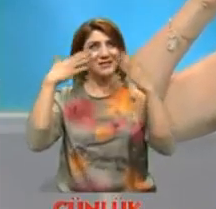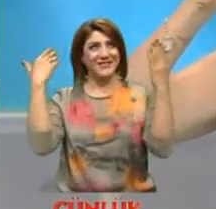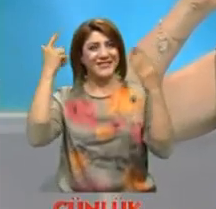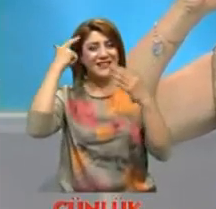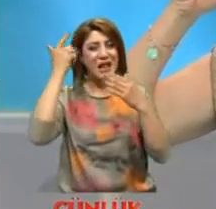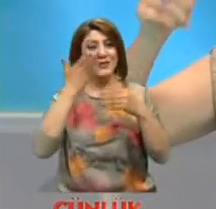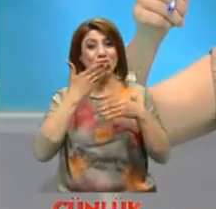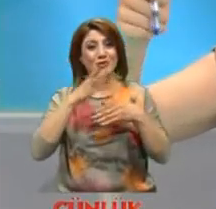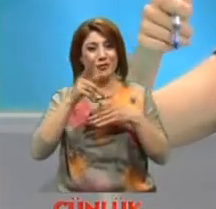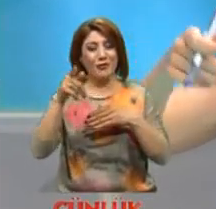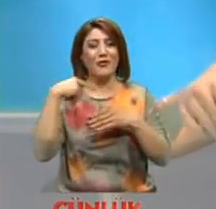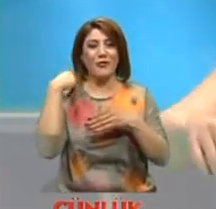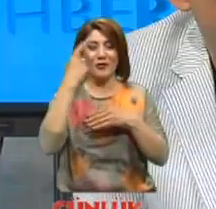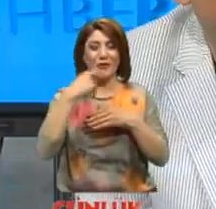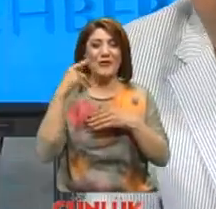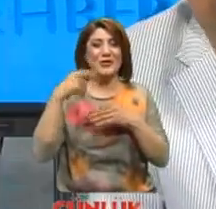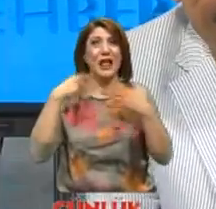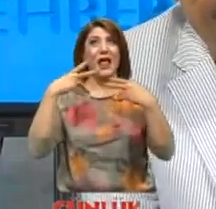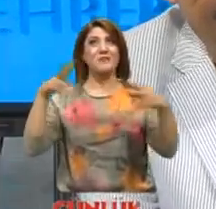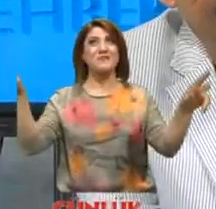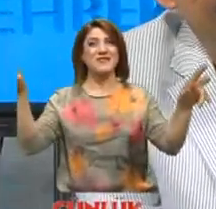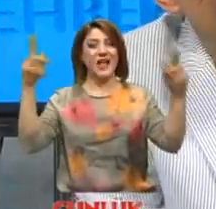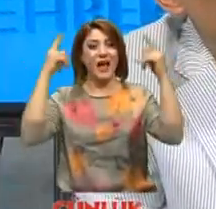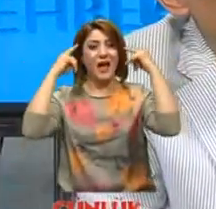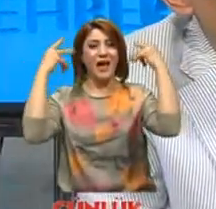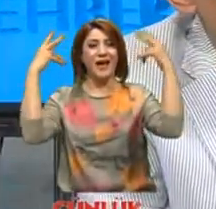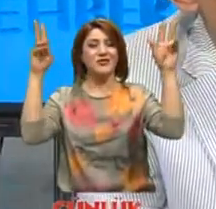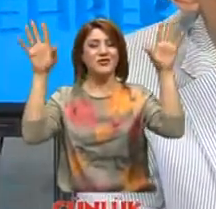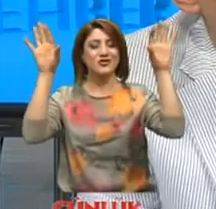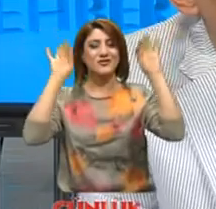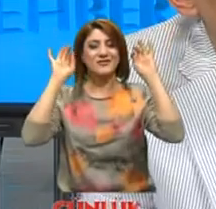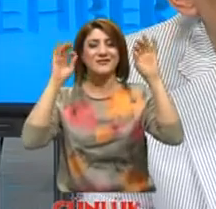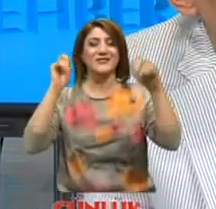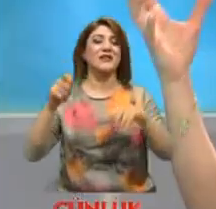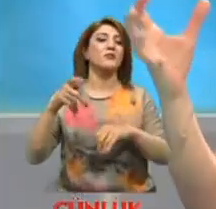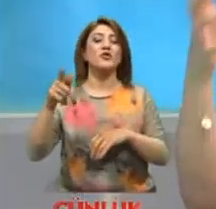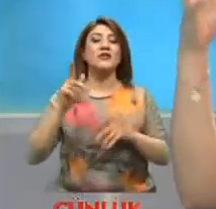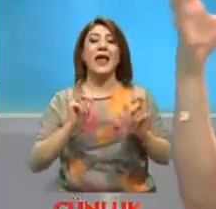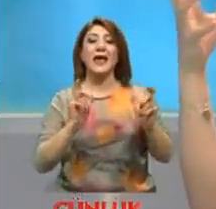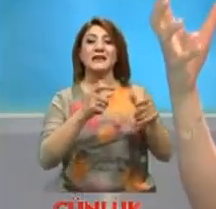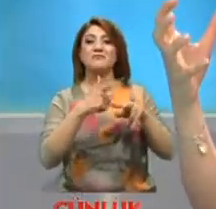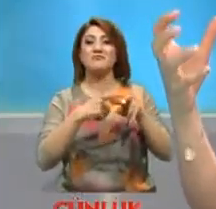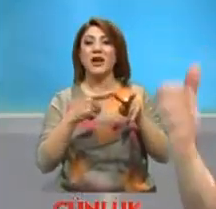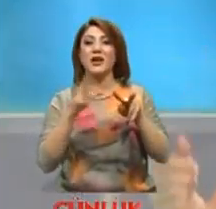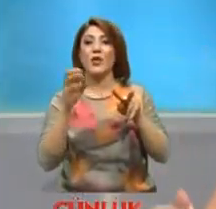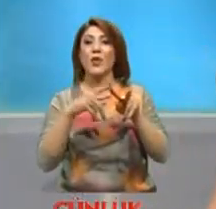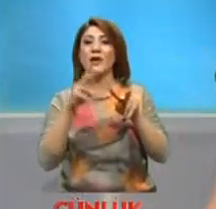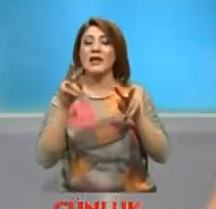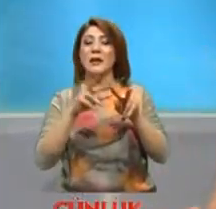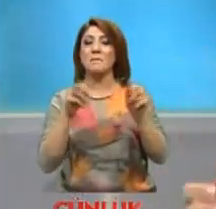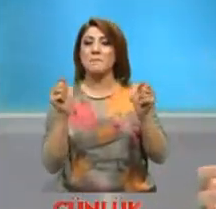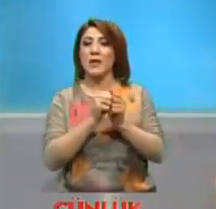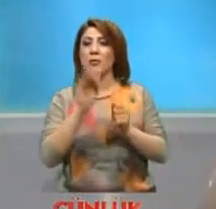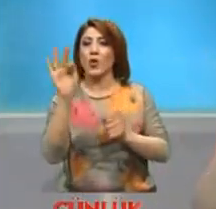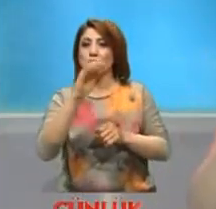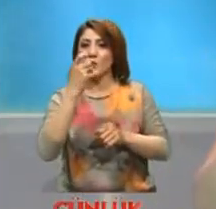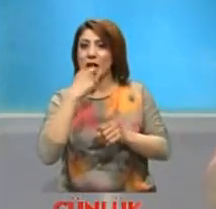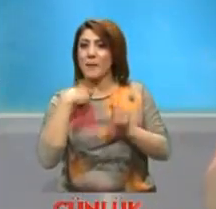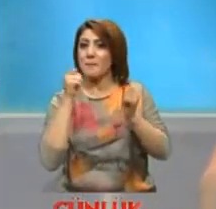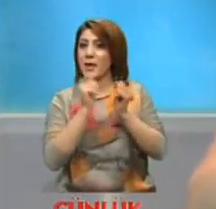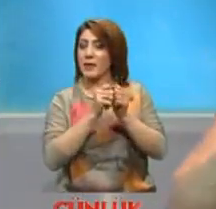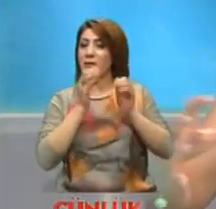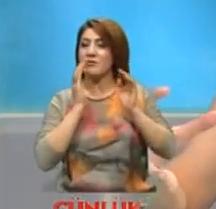açık. Her türlü etkiyi açıyorum. Her türlü etkiyi açıksın. Harikasın. Peki ekiple, o anonim diyorsun ya, 30 senedir aslında beraberiz. Onlar da böyle